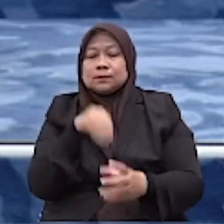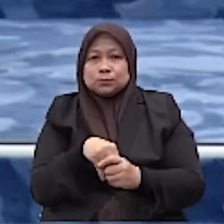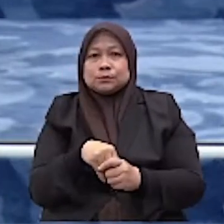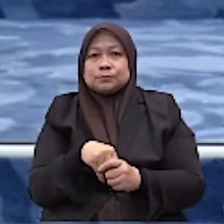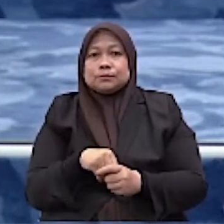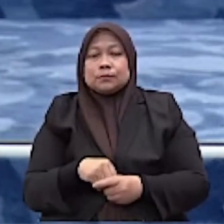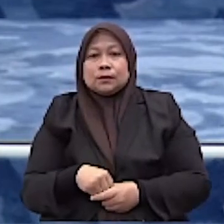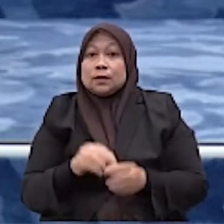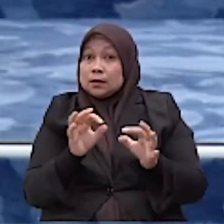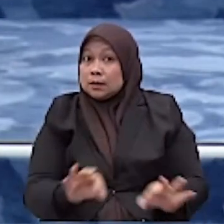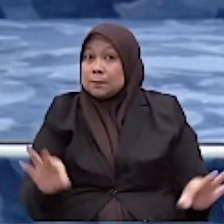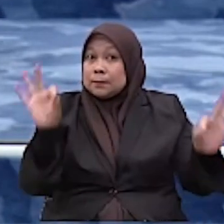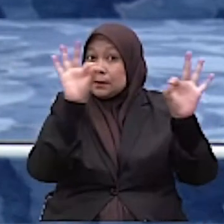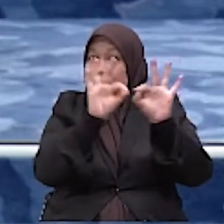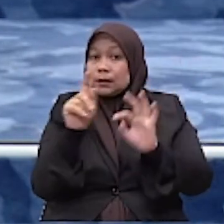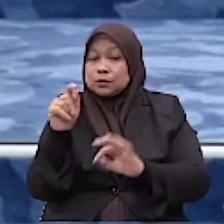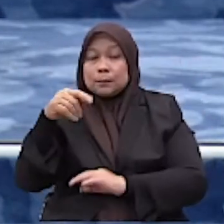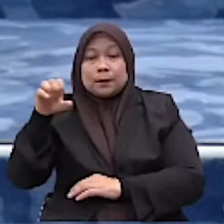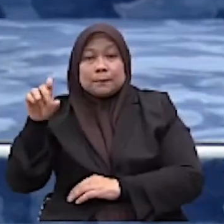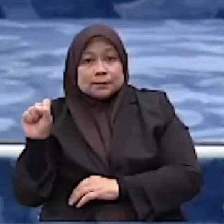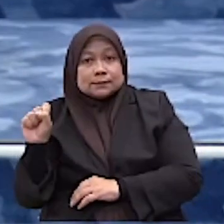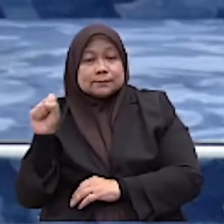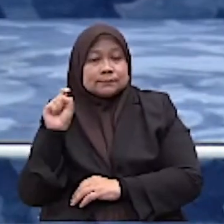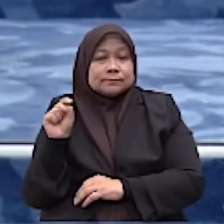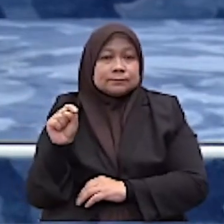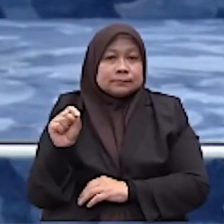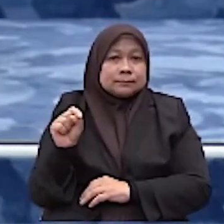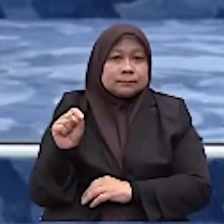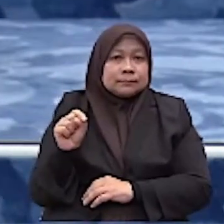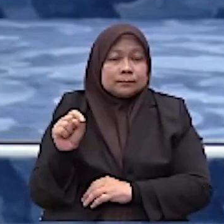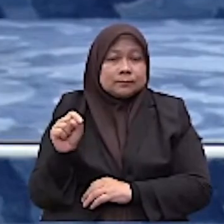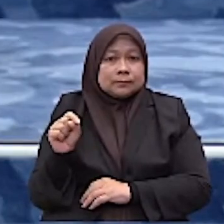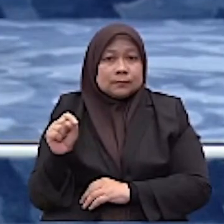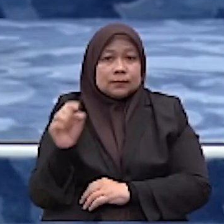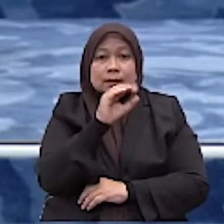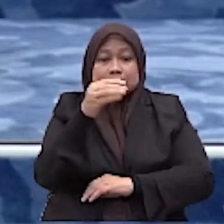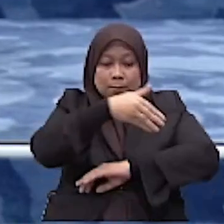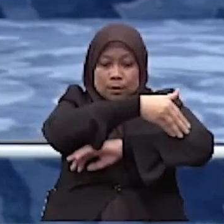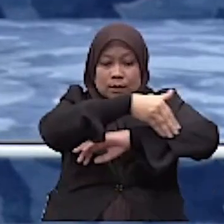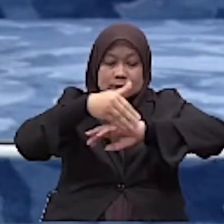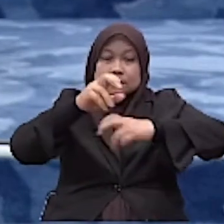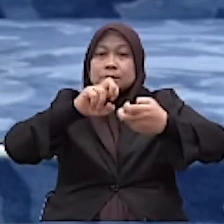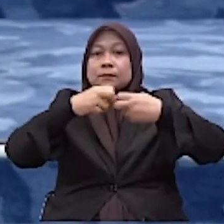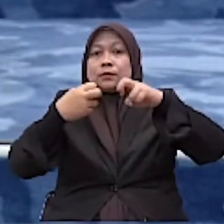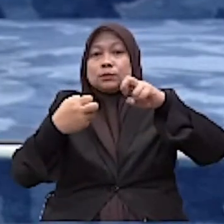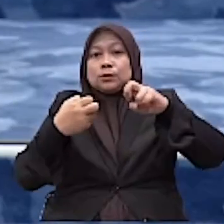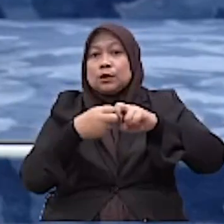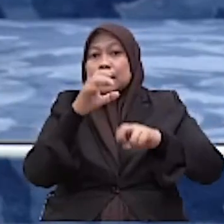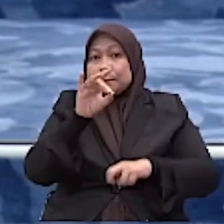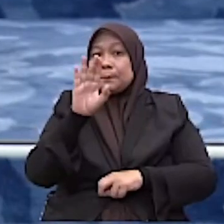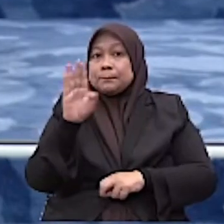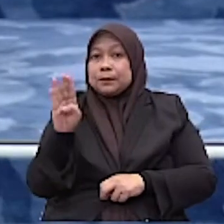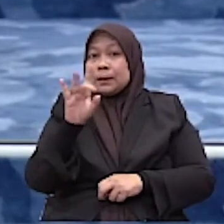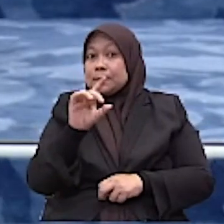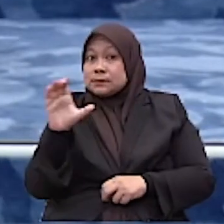sama sekali kepentingan Tanjung pelepas kemudian bahwa garis penyelesaian bagi segmen 8B